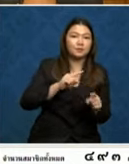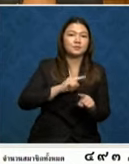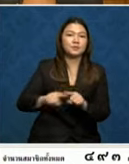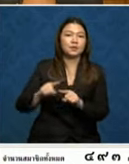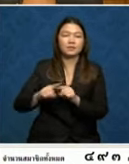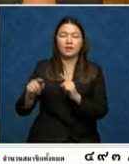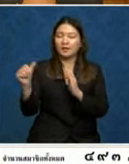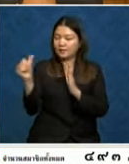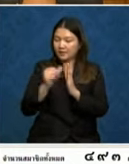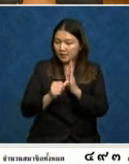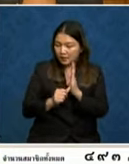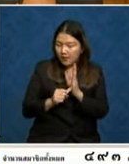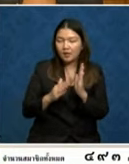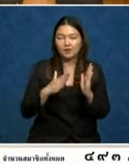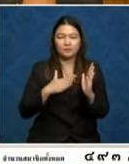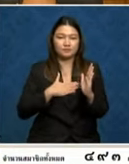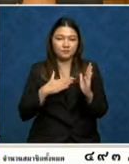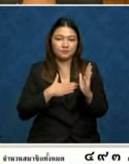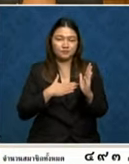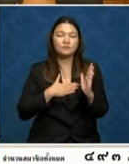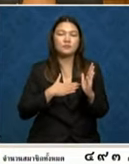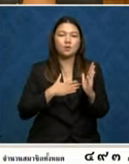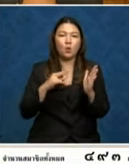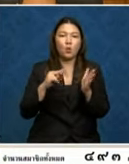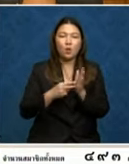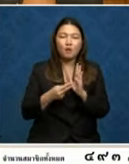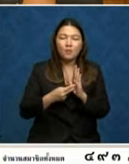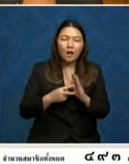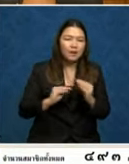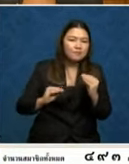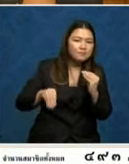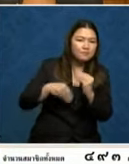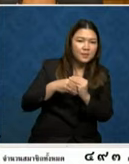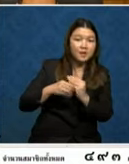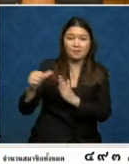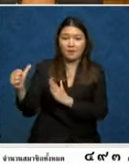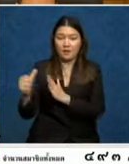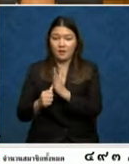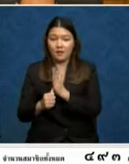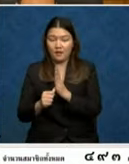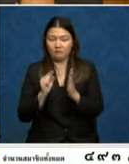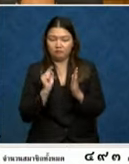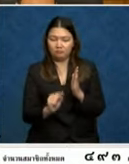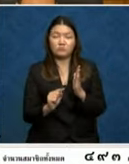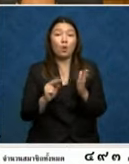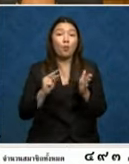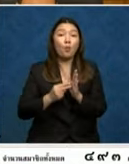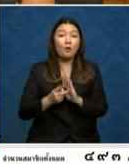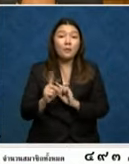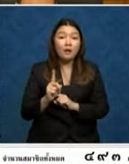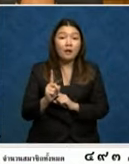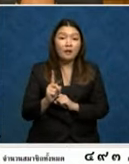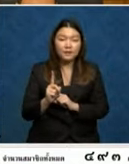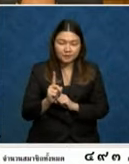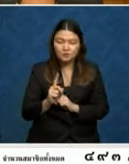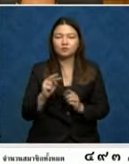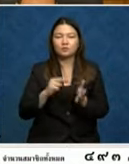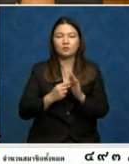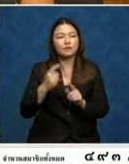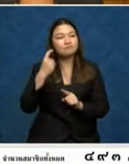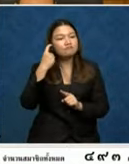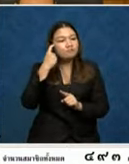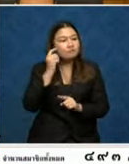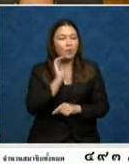แก้ไข ความหมายคำวาเพิ่มเติมกัแ้ไขมัก็อยู่ทดุลพินิส แล้วก็ตีความหมาย